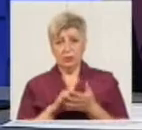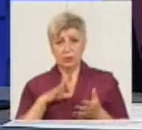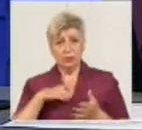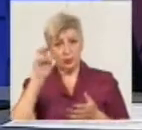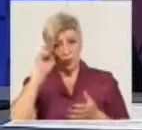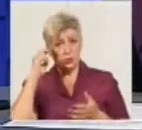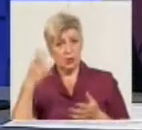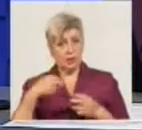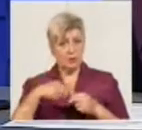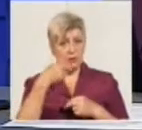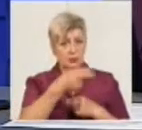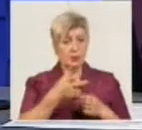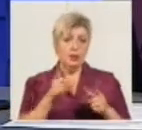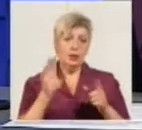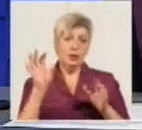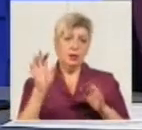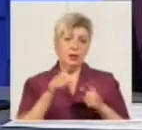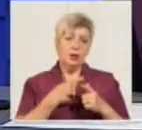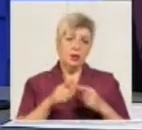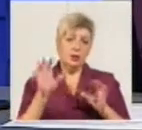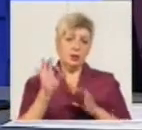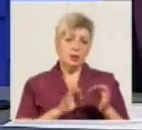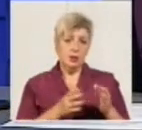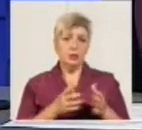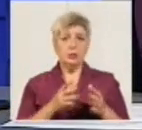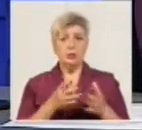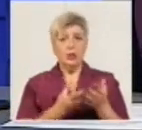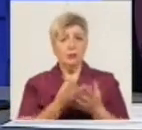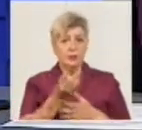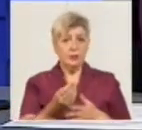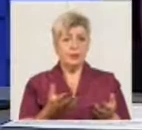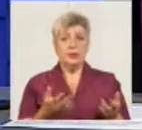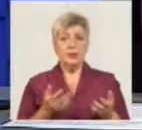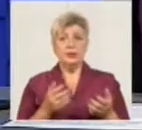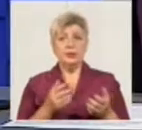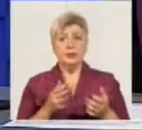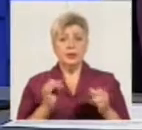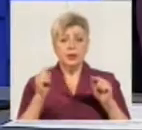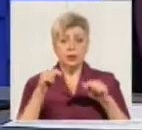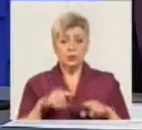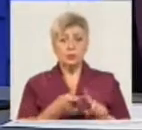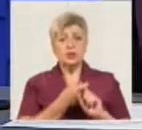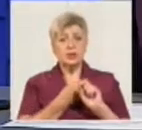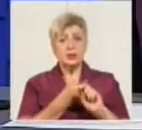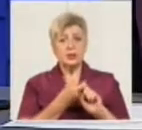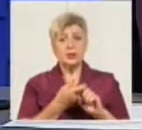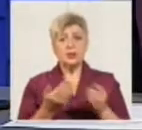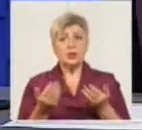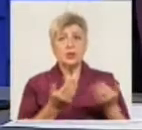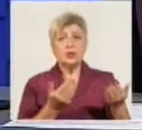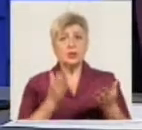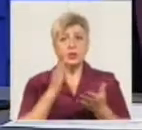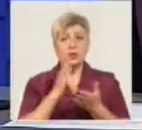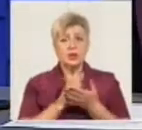компенсована або виплачена одразу, або здійснюватись за рахунок бюджетних коштів. І тут же залежить від того, чи є